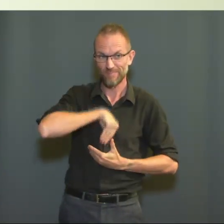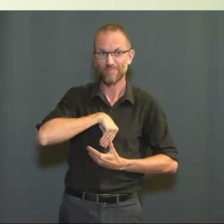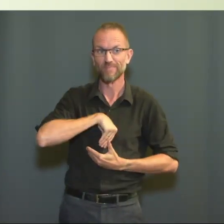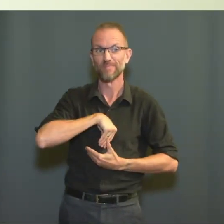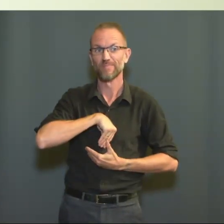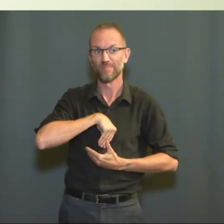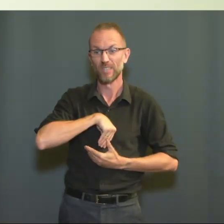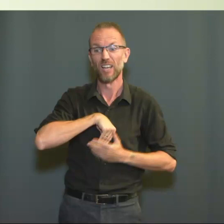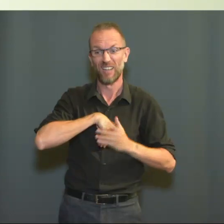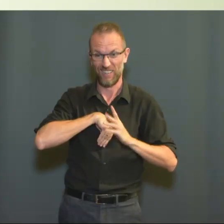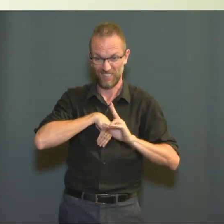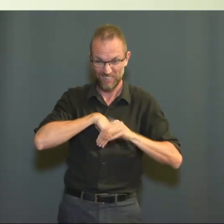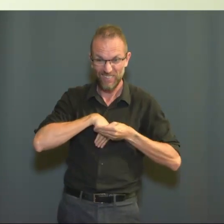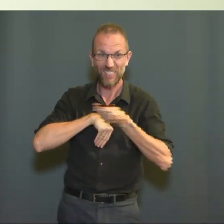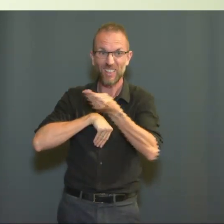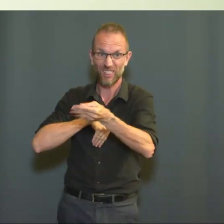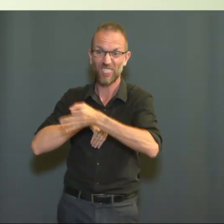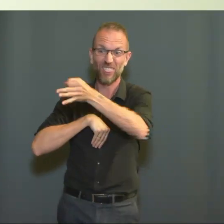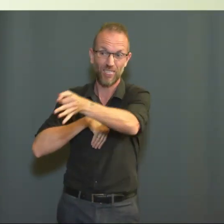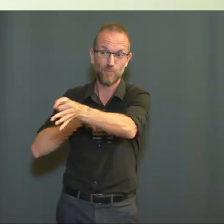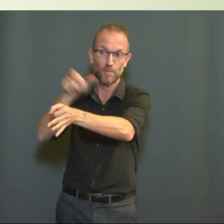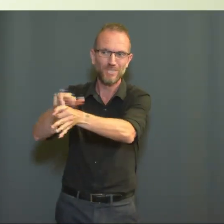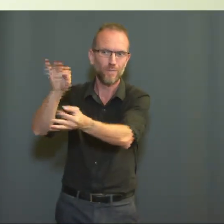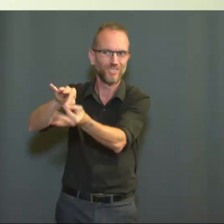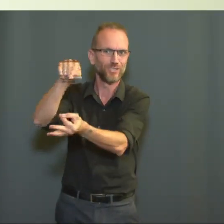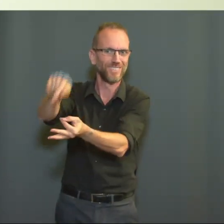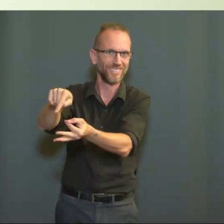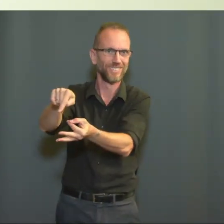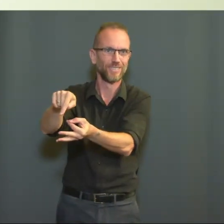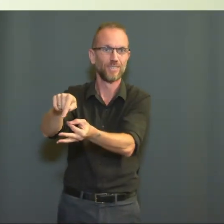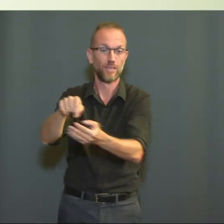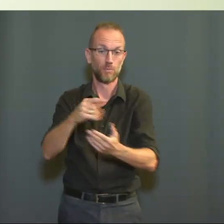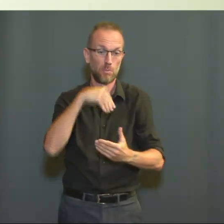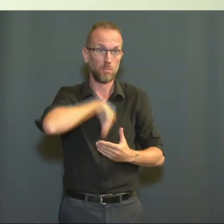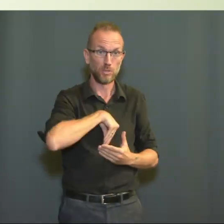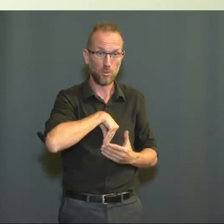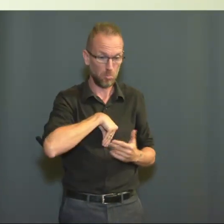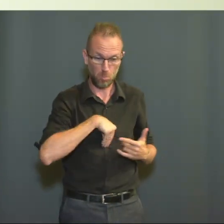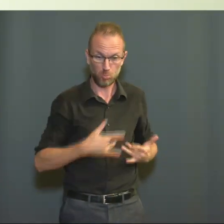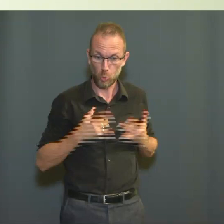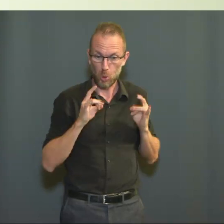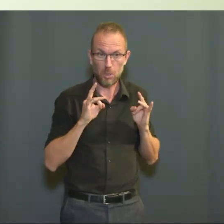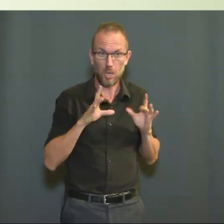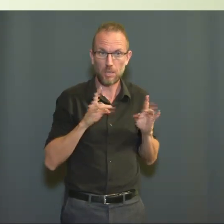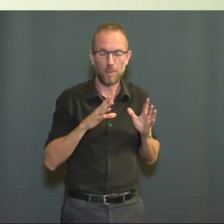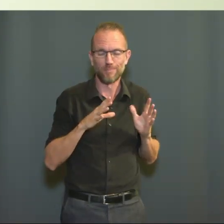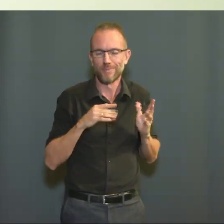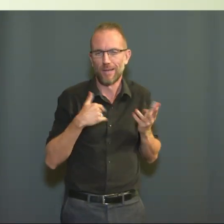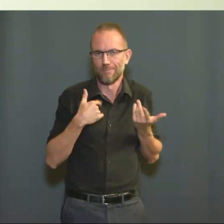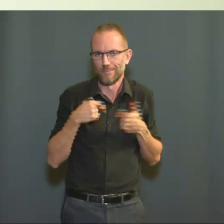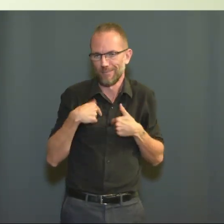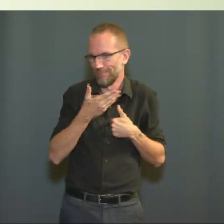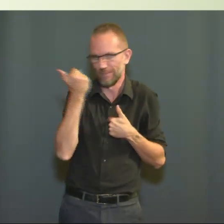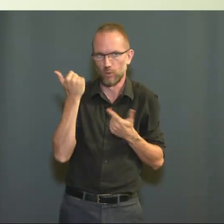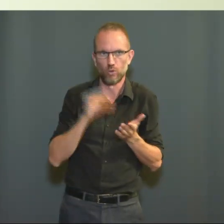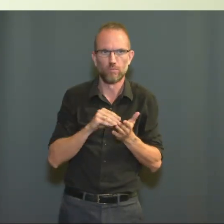est inconnu et un des éléments qui rend complètement caduque cette notion de passeport Covid que certains voudraient mettre sur